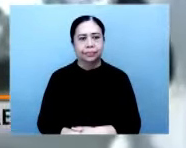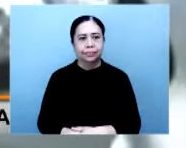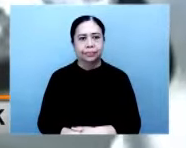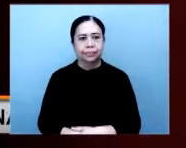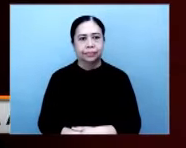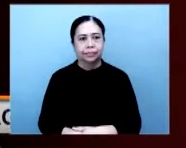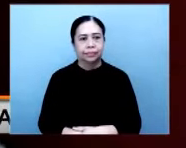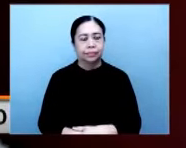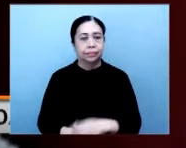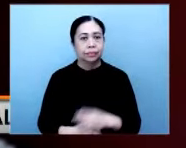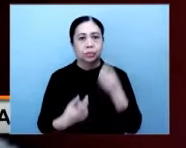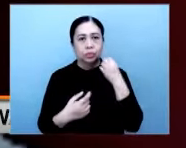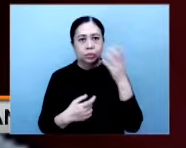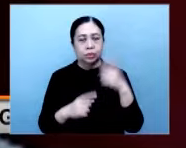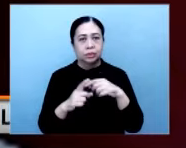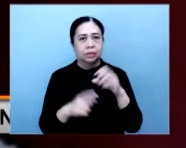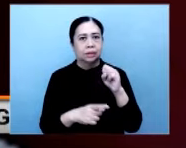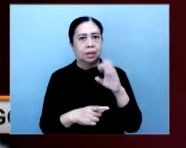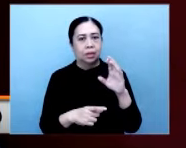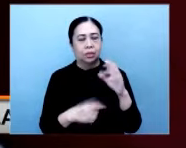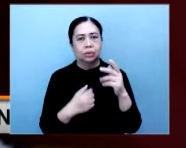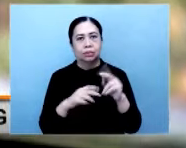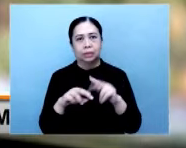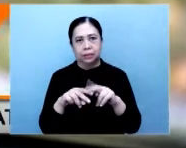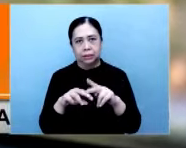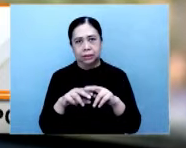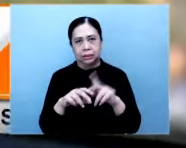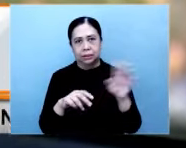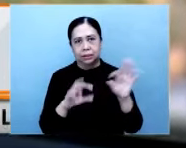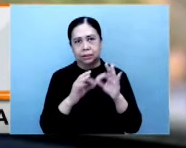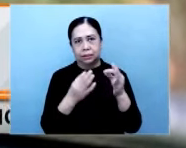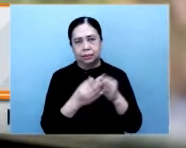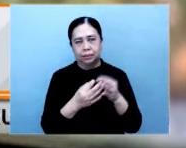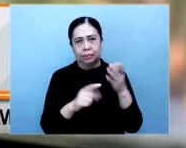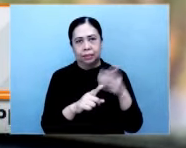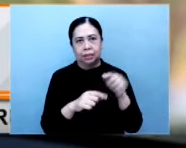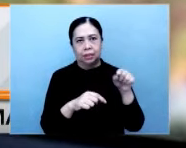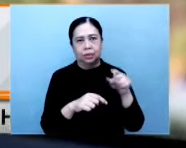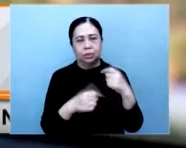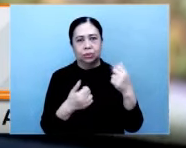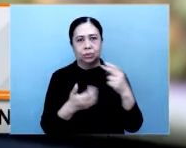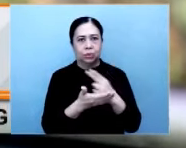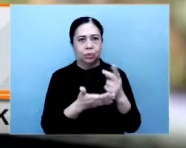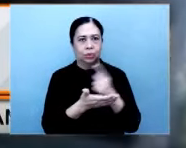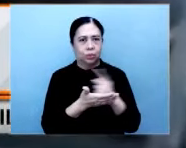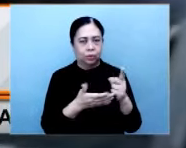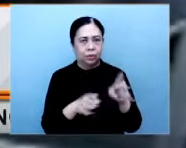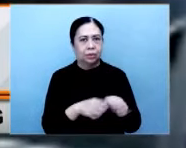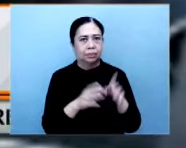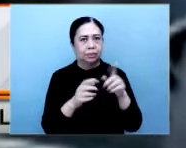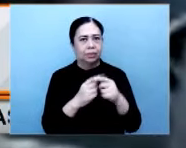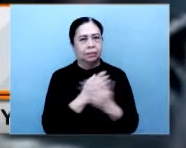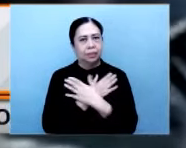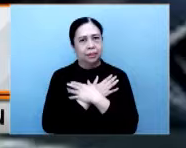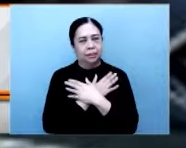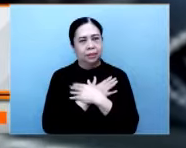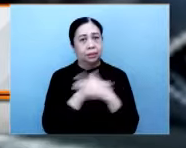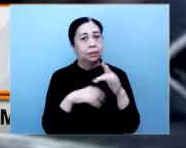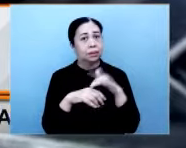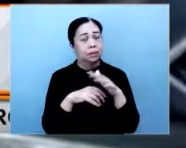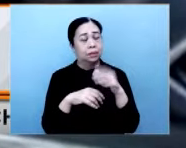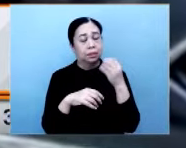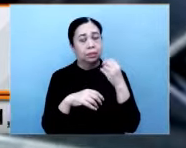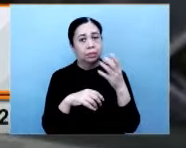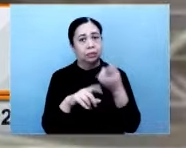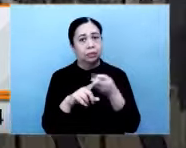Umiyahin na paalis ng San Carlos, Pangasinan sina Marla at kanyang pamilya. Doon sila nagsemana santa at sinabay na rin ang pahinga. Maaga mang umalis ng probinsya,